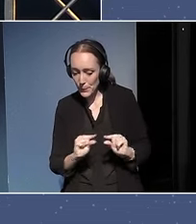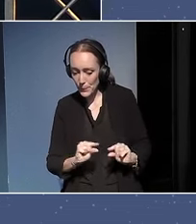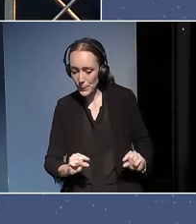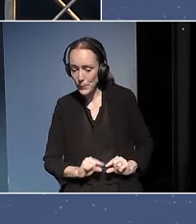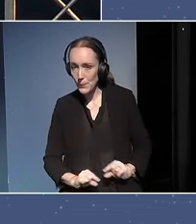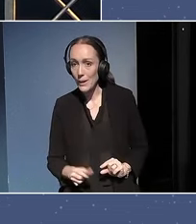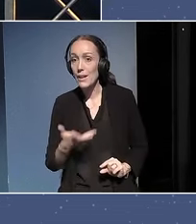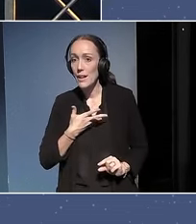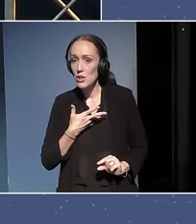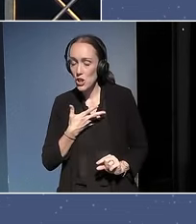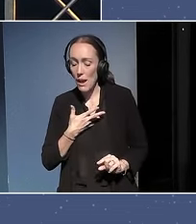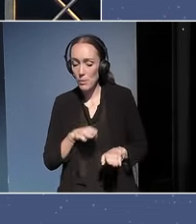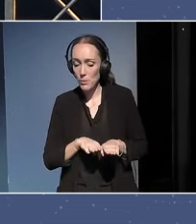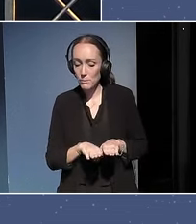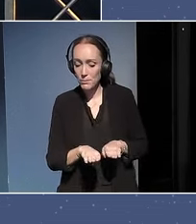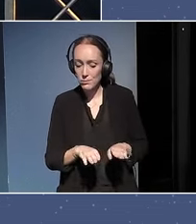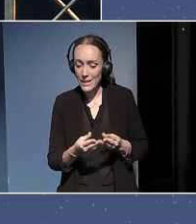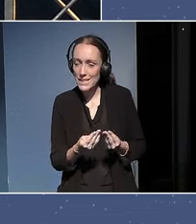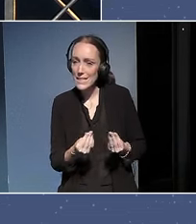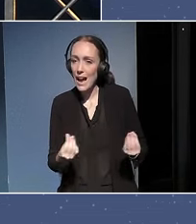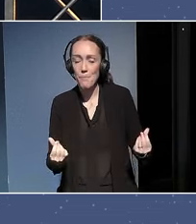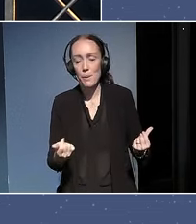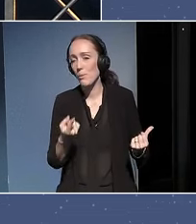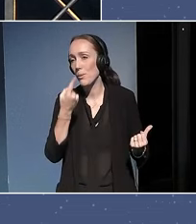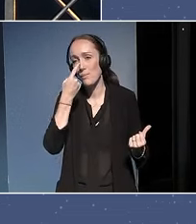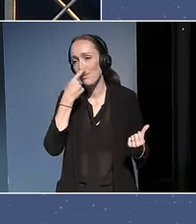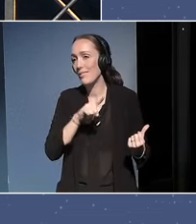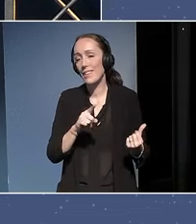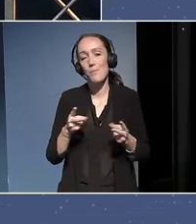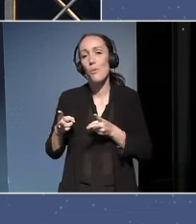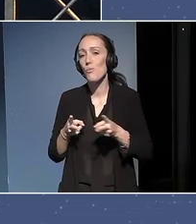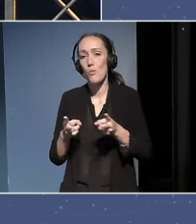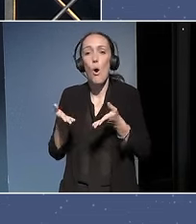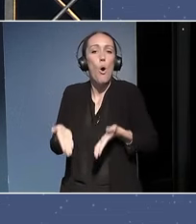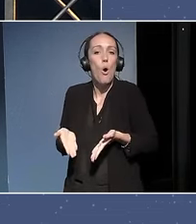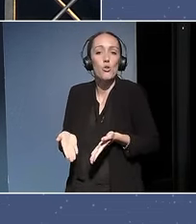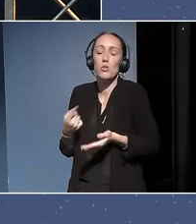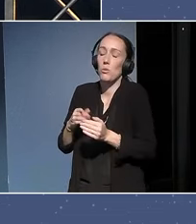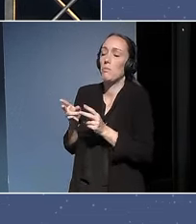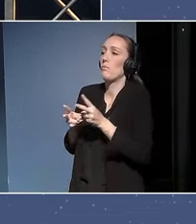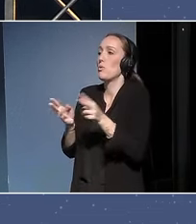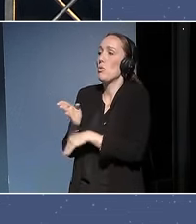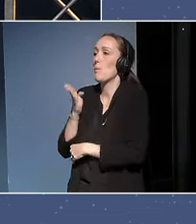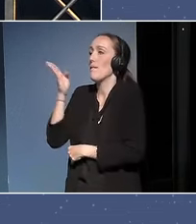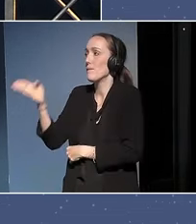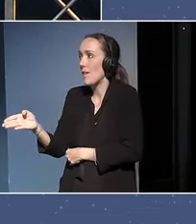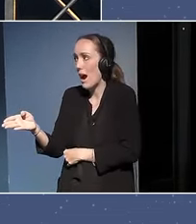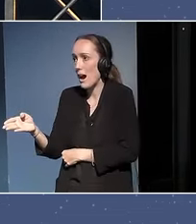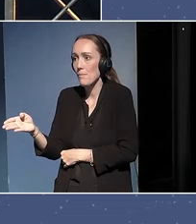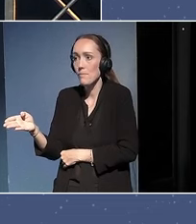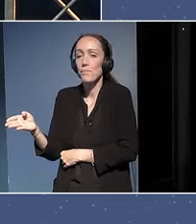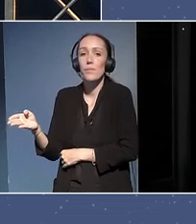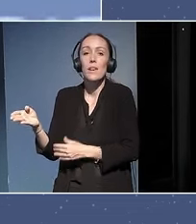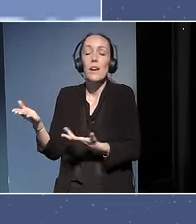tipiche disposizioni delle sabbie che si vedono oggi nei fiumi se andiamo oggi in un fiume e è vero che adesso è sabbia non possiamo fare la